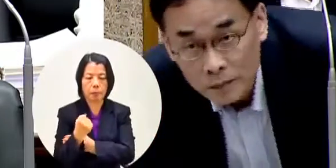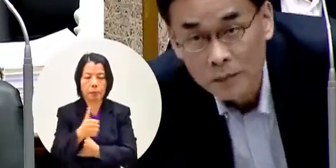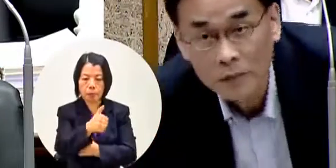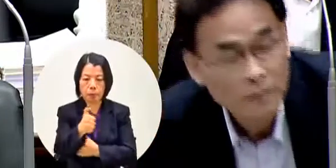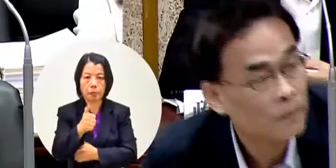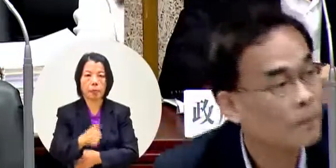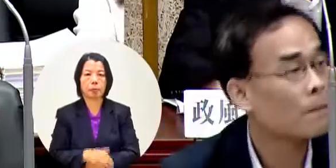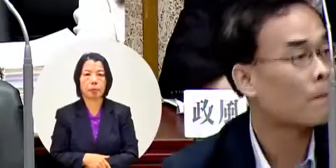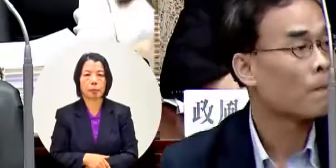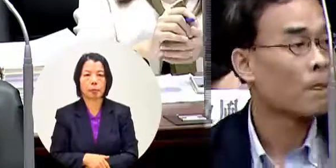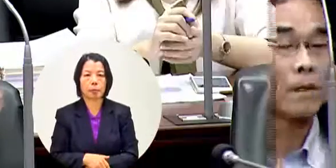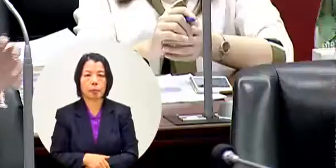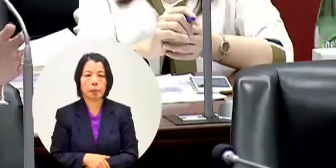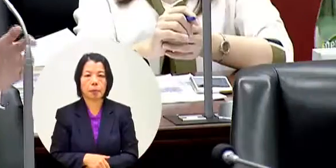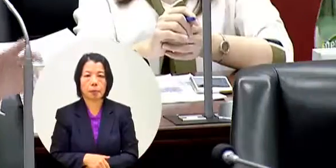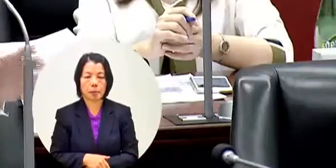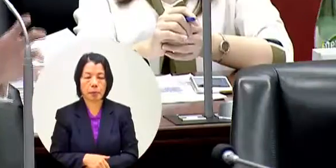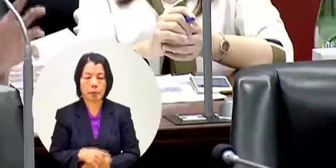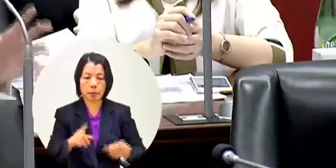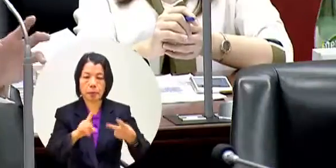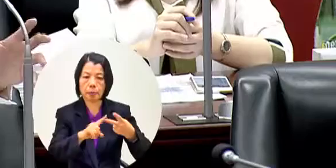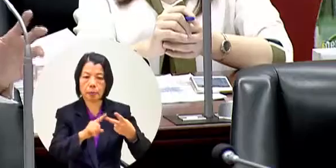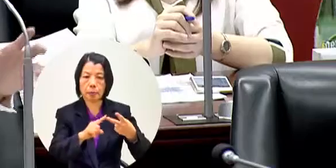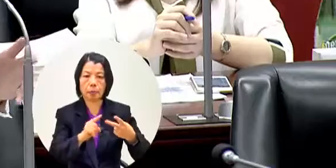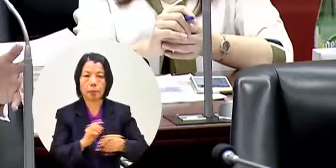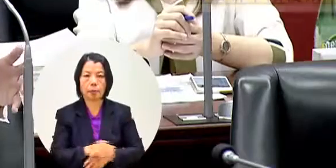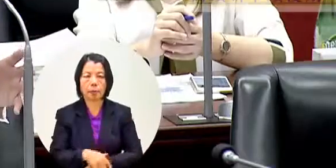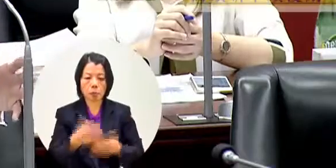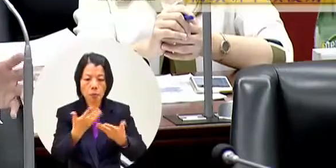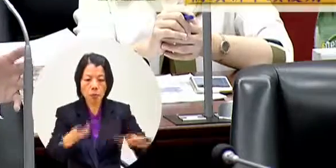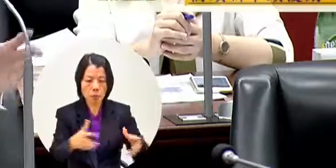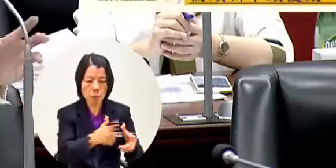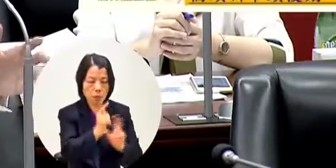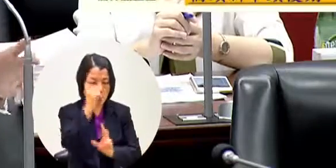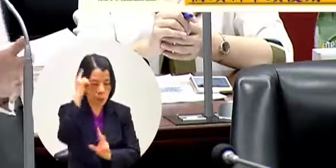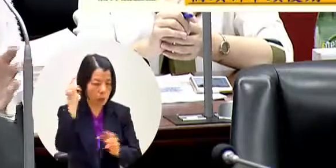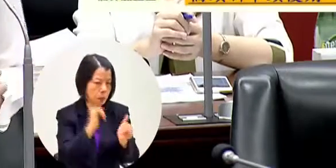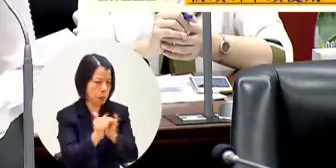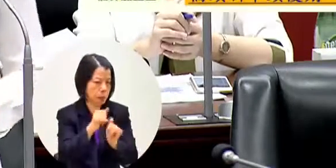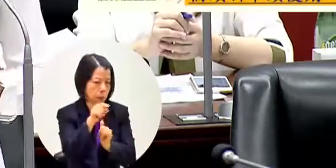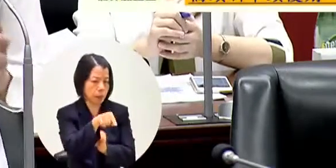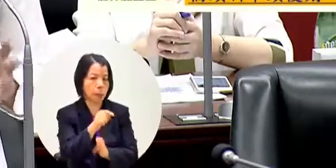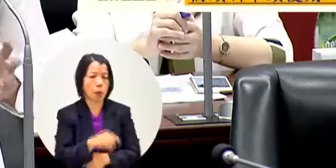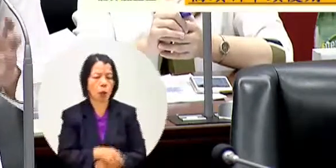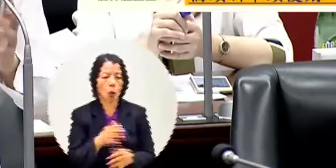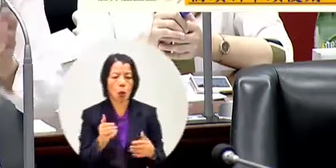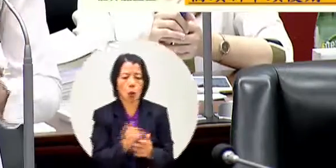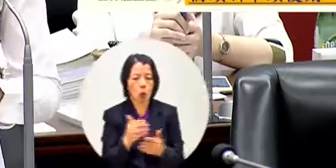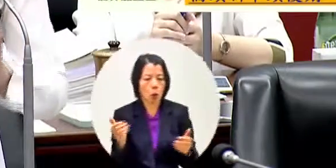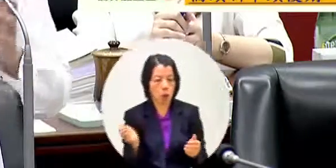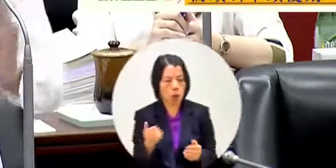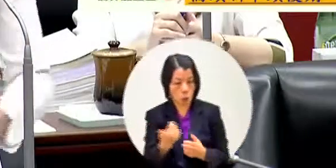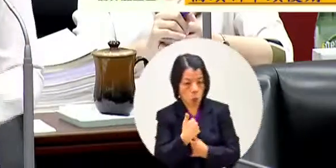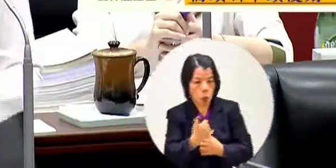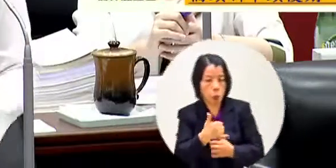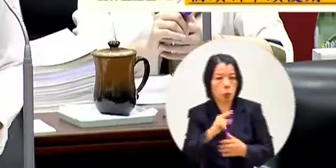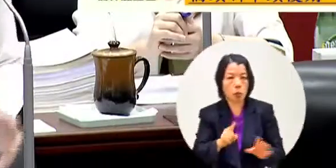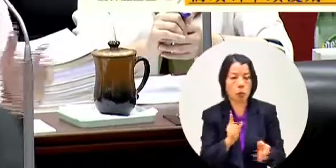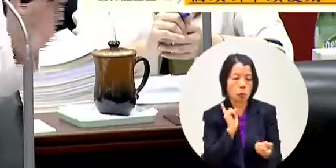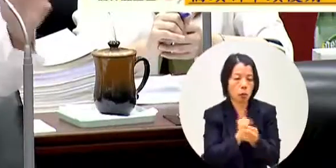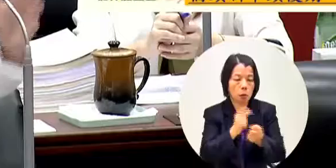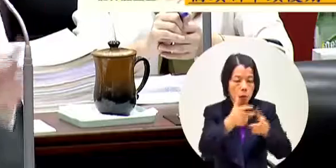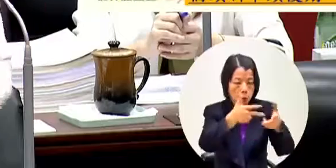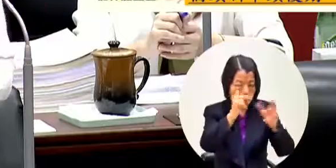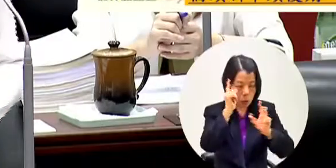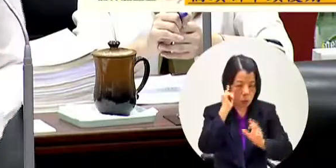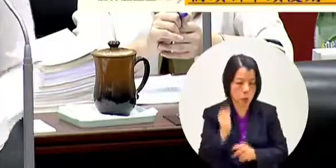来的整个园区的这个连外的道路，以及它高铁桥下的连外道路，以及桥头交流道这个部分哦，都希望说它能